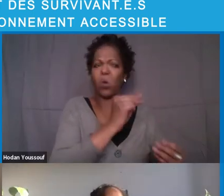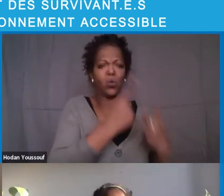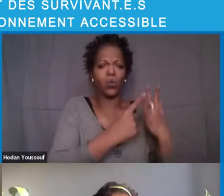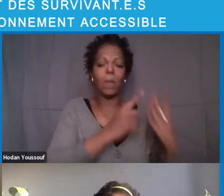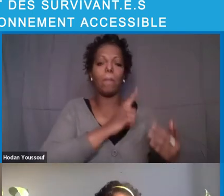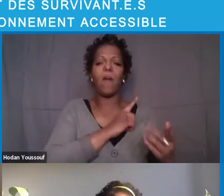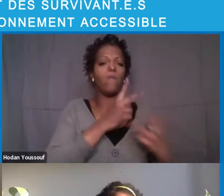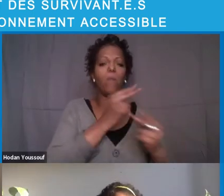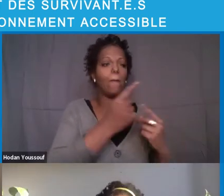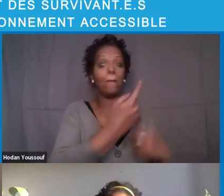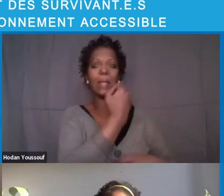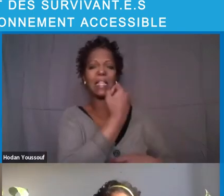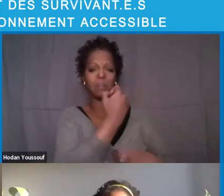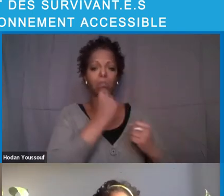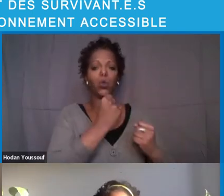et sexuelle.